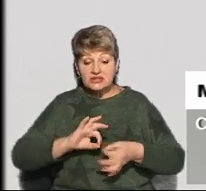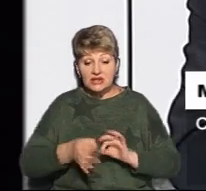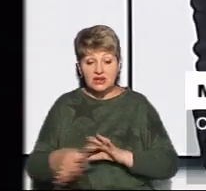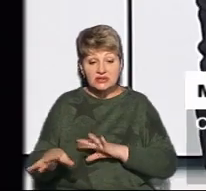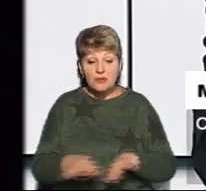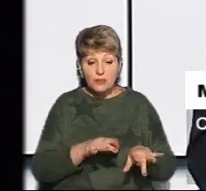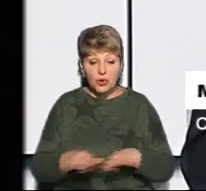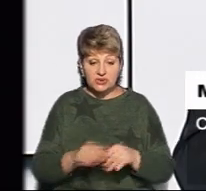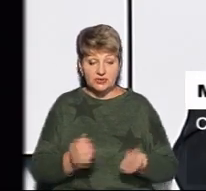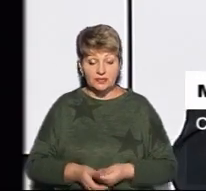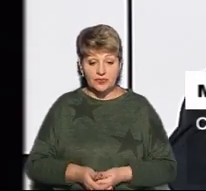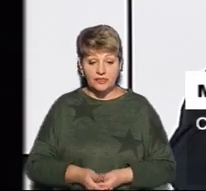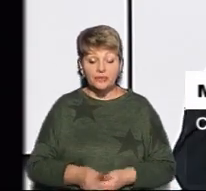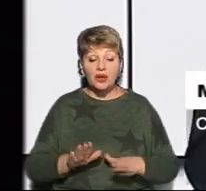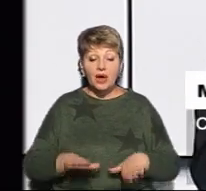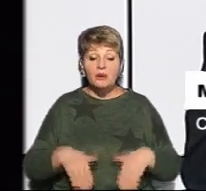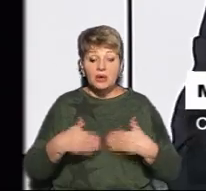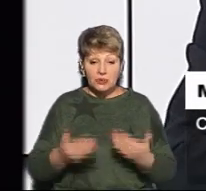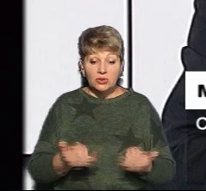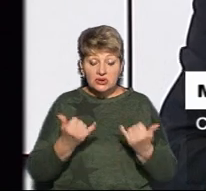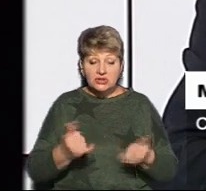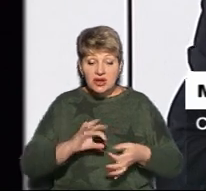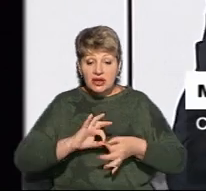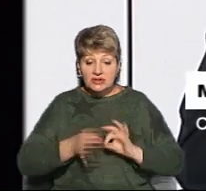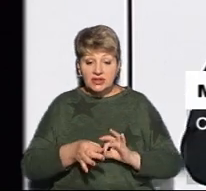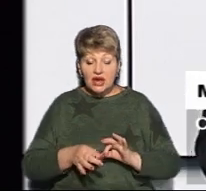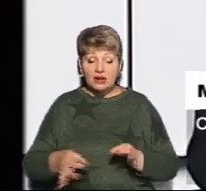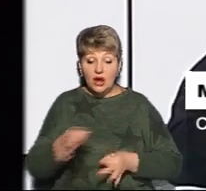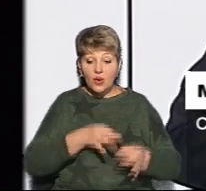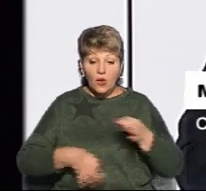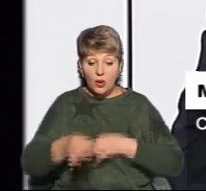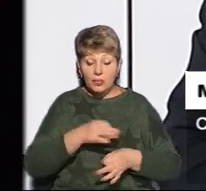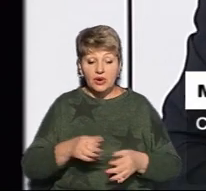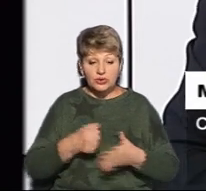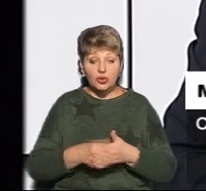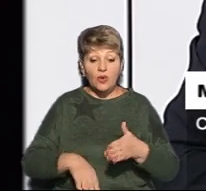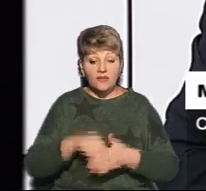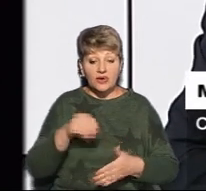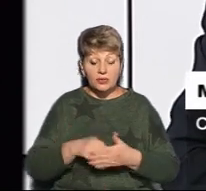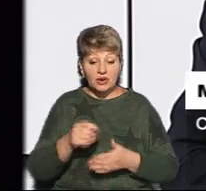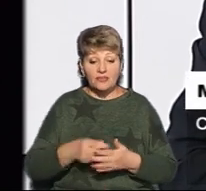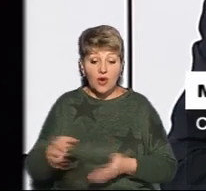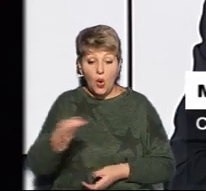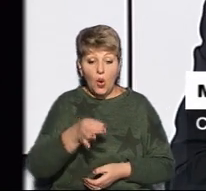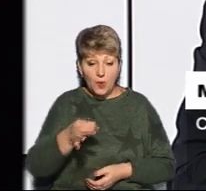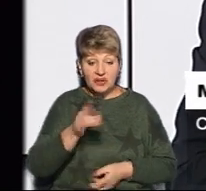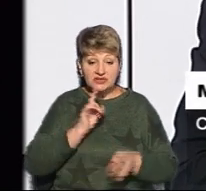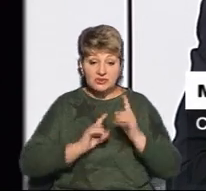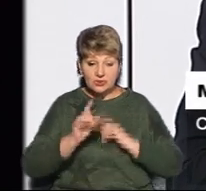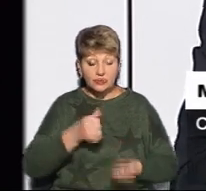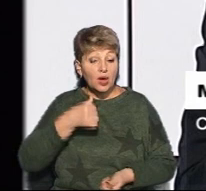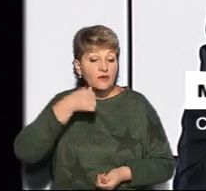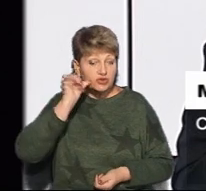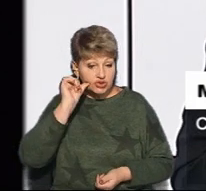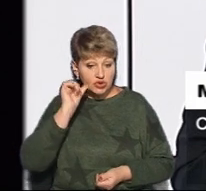процедур. Пропоную наразі детально поговорити про результати виборів до обласної ради. Вчора на своїй сторінці у Фейсбуці кандидат депутати облради від Всеукраїнського